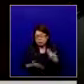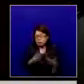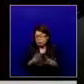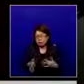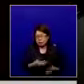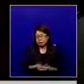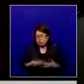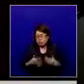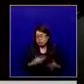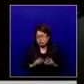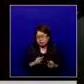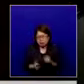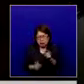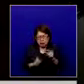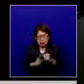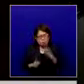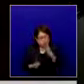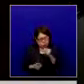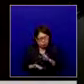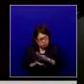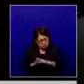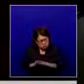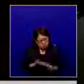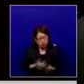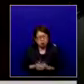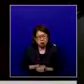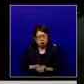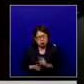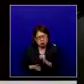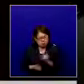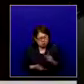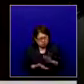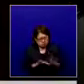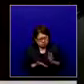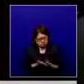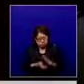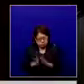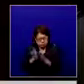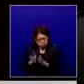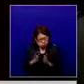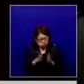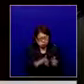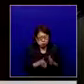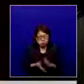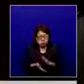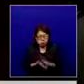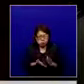ไรแต่ว่าวาจานั้นอย่าให้ก้าวร้าวรุนแรงหรือใส่ร้ายหรือเสียดสีเกิน